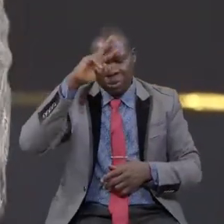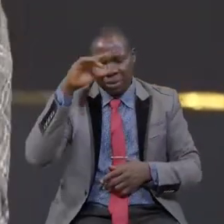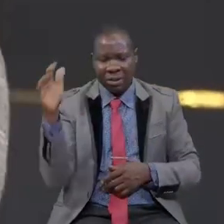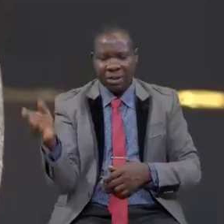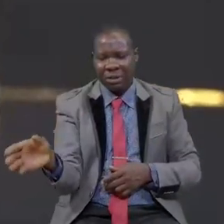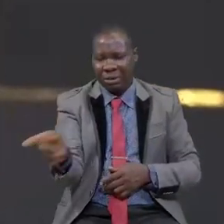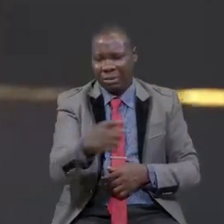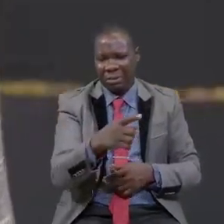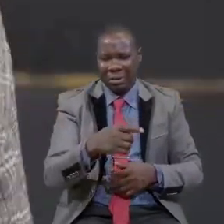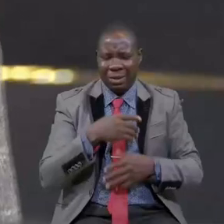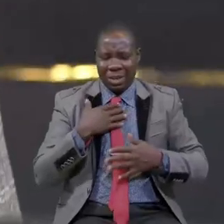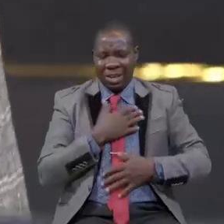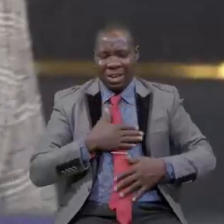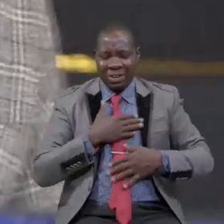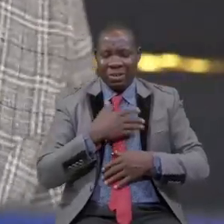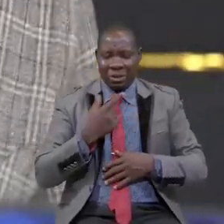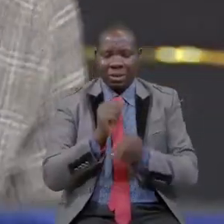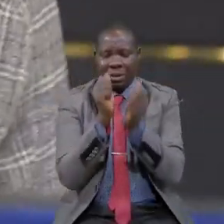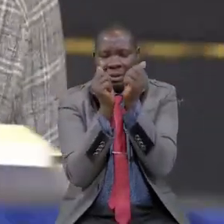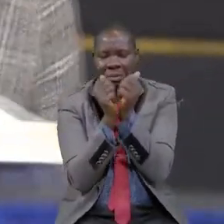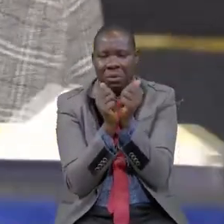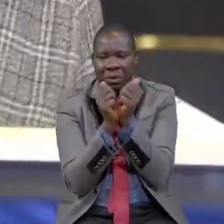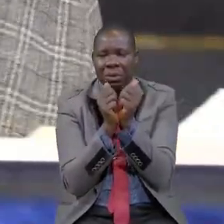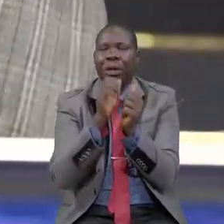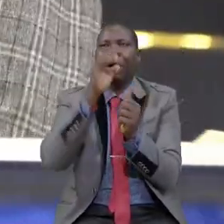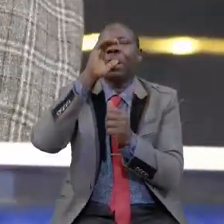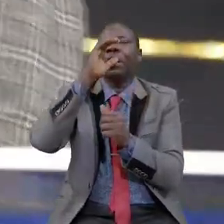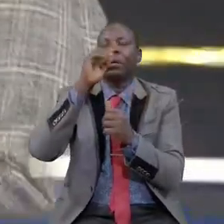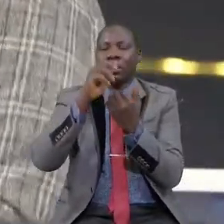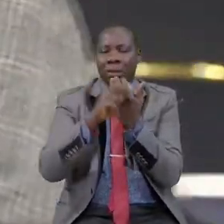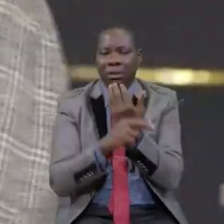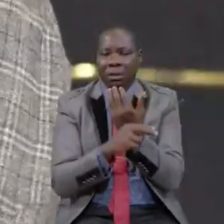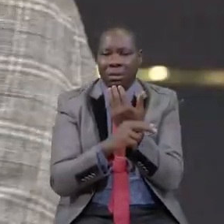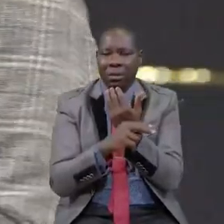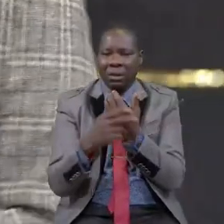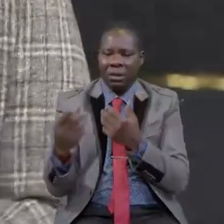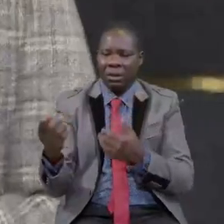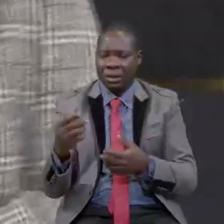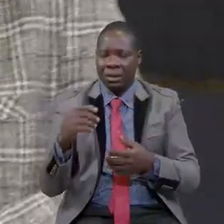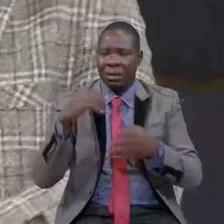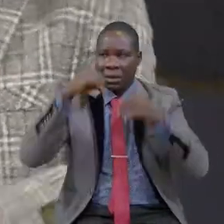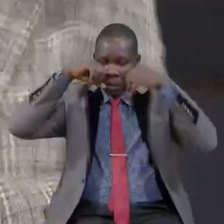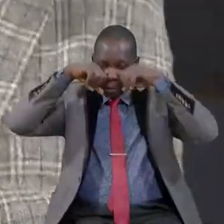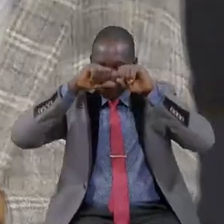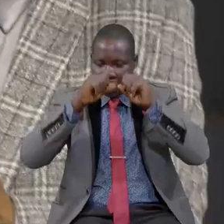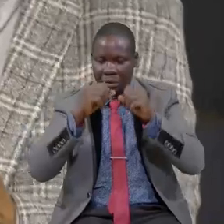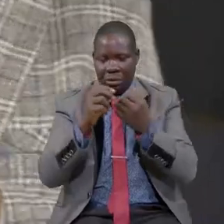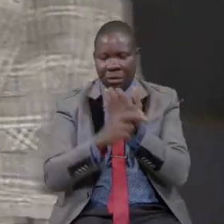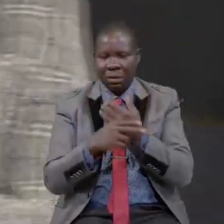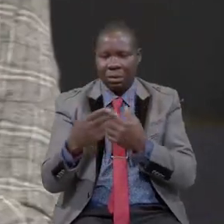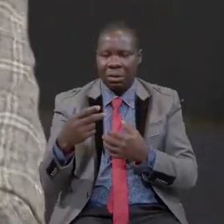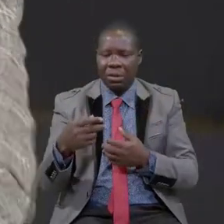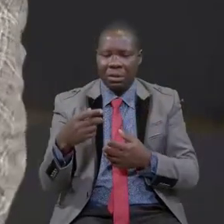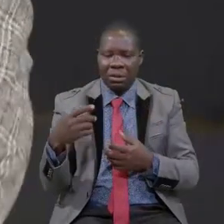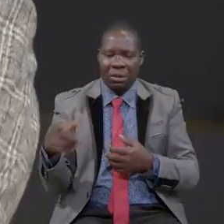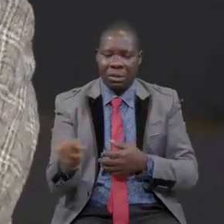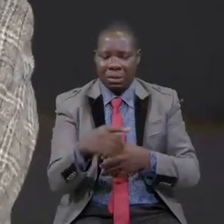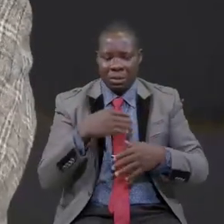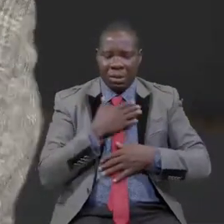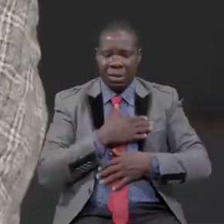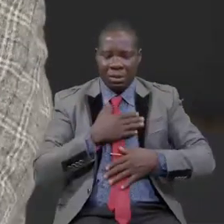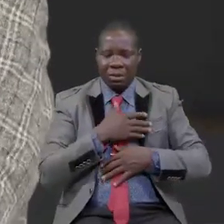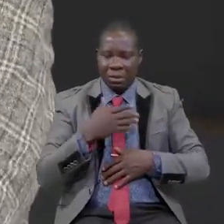ils jouissent de leur ivrognerie, ils jouissent de leur cupidité, ils jouissent